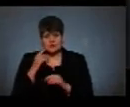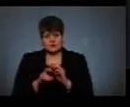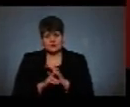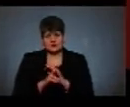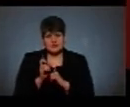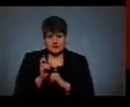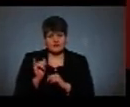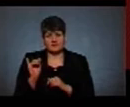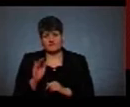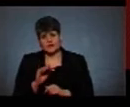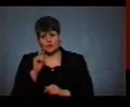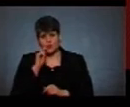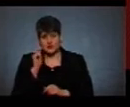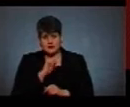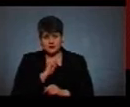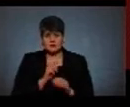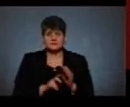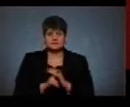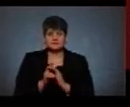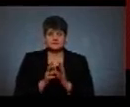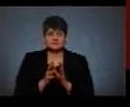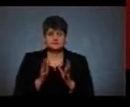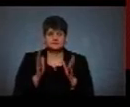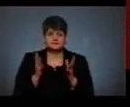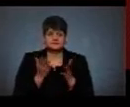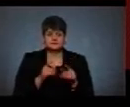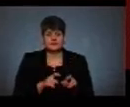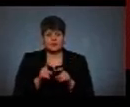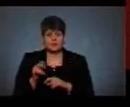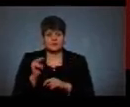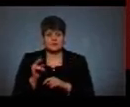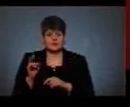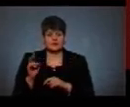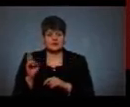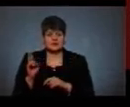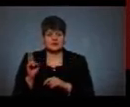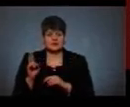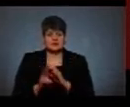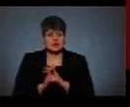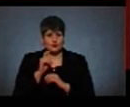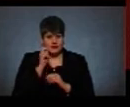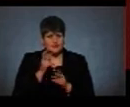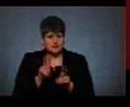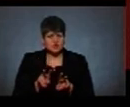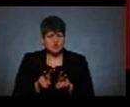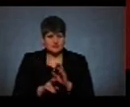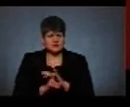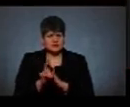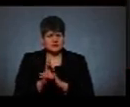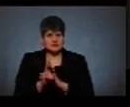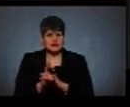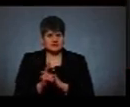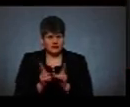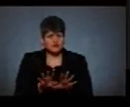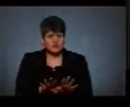Української. То храми, громади, більшість якої переходить до Православної церкви України, залишаються за цією ж громадою? З